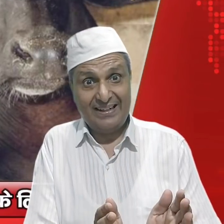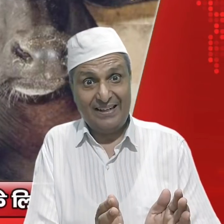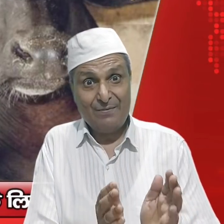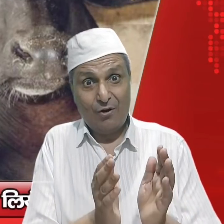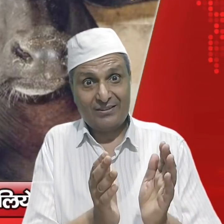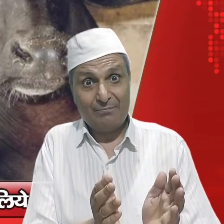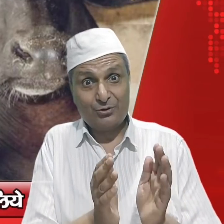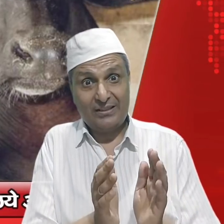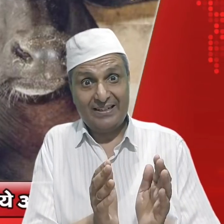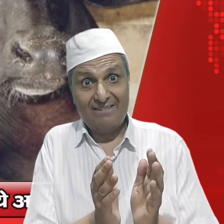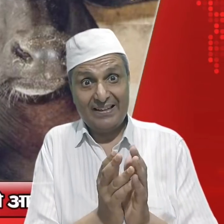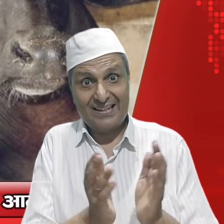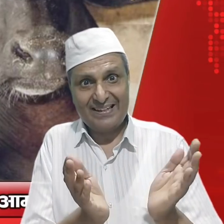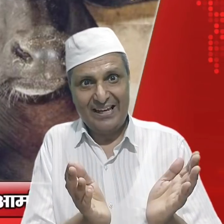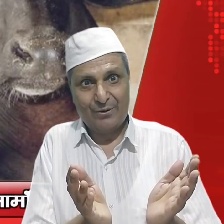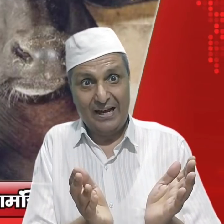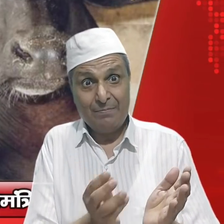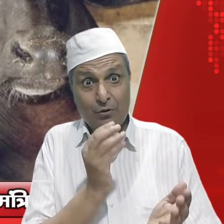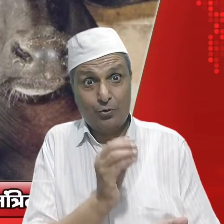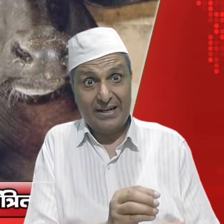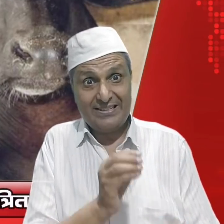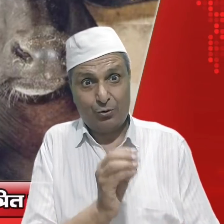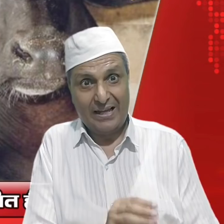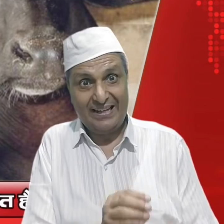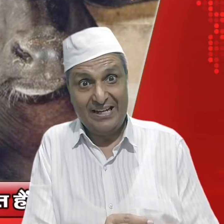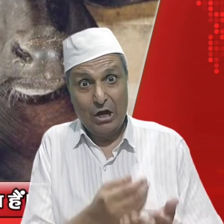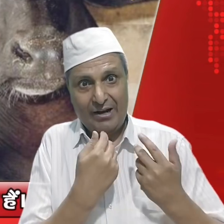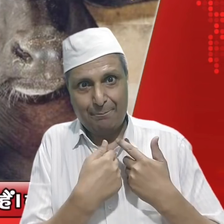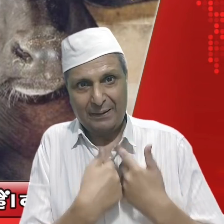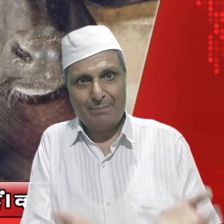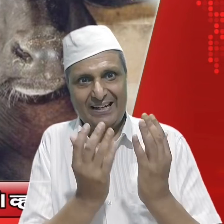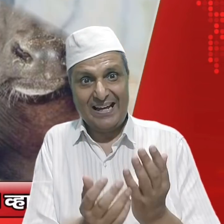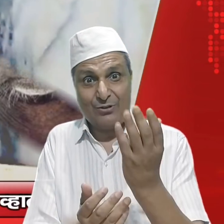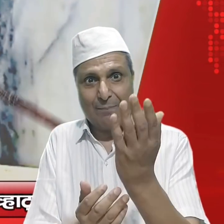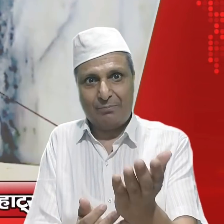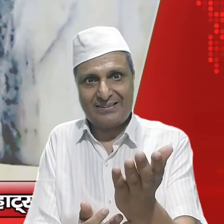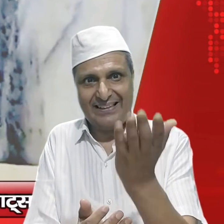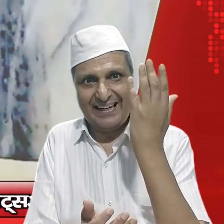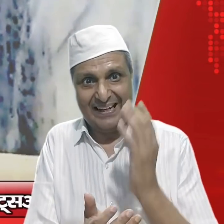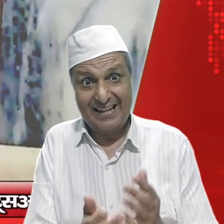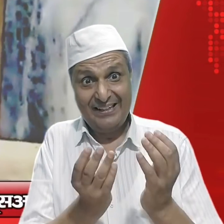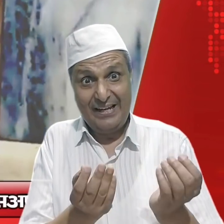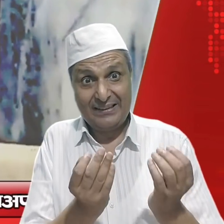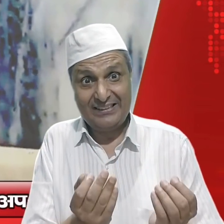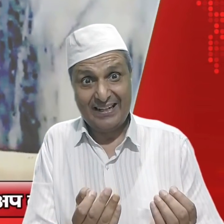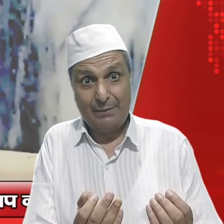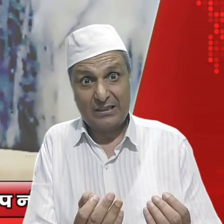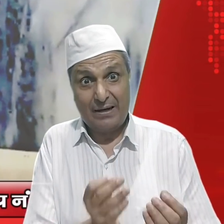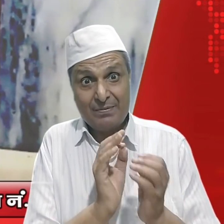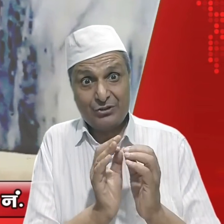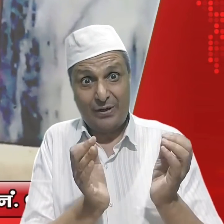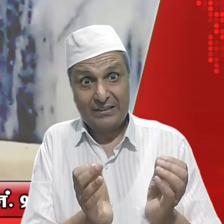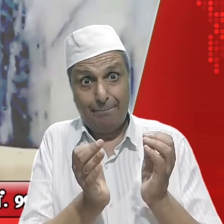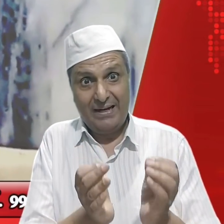देखती जा रही थी और तब उसने देखा कि ऐसा क्या हो रहा है, खूंटे के नीचे खुदाई की गई और एक प्रतिमा निकल आई, जो आपको अब तक से दिखा रहे हैं, यही अतिशयकारी